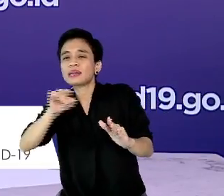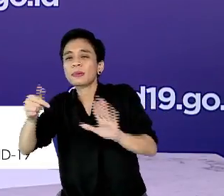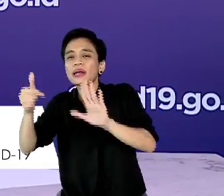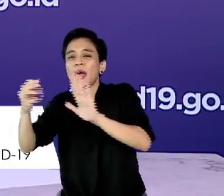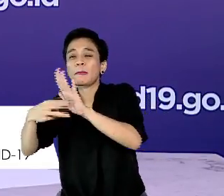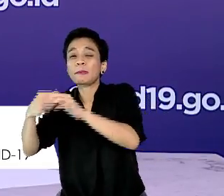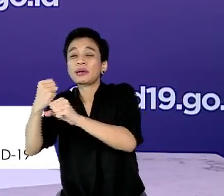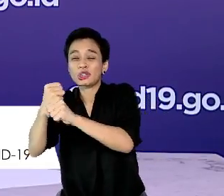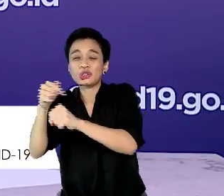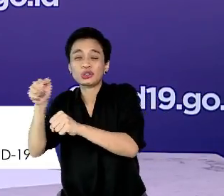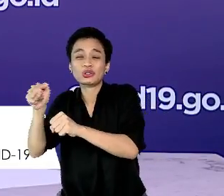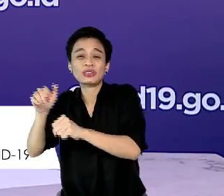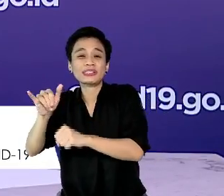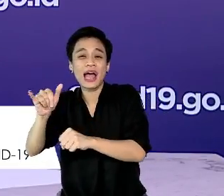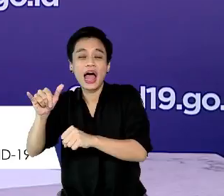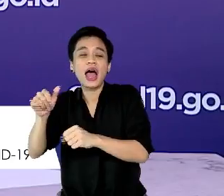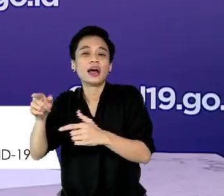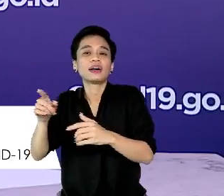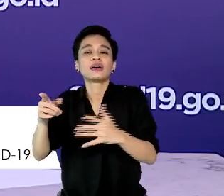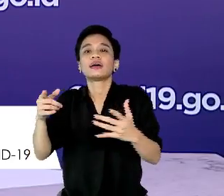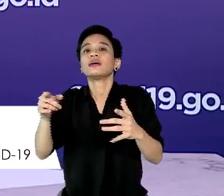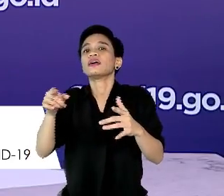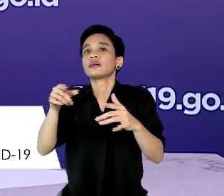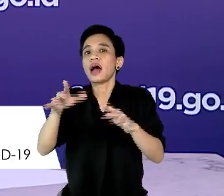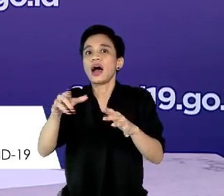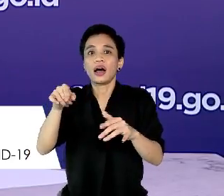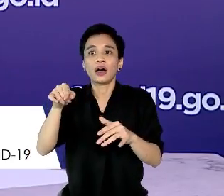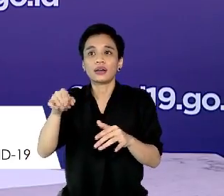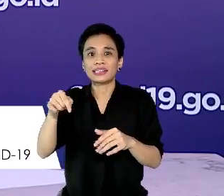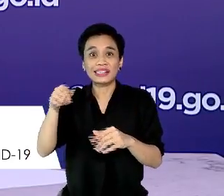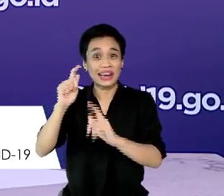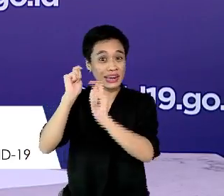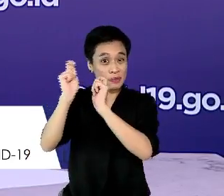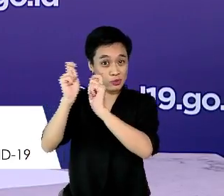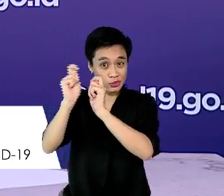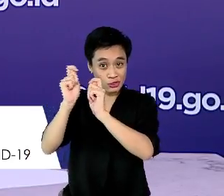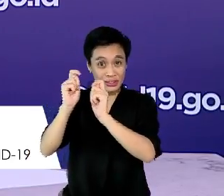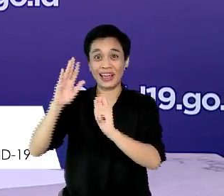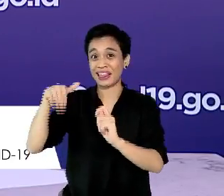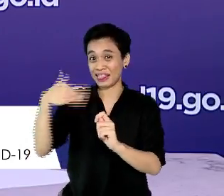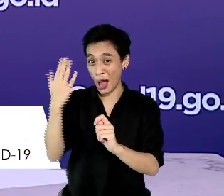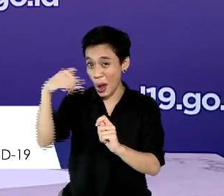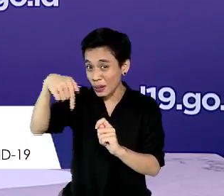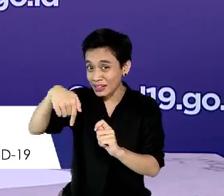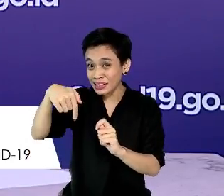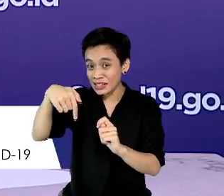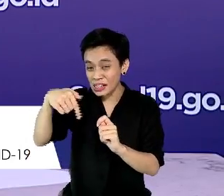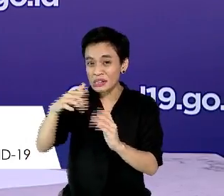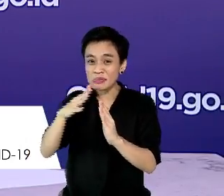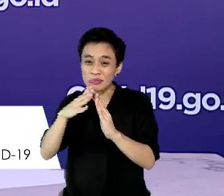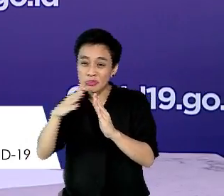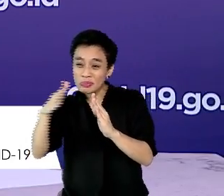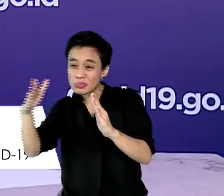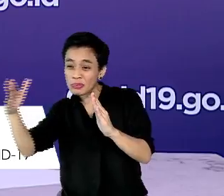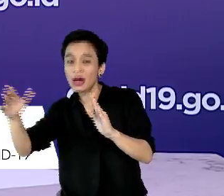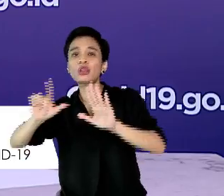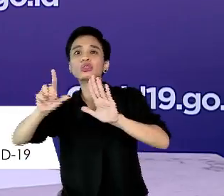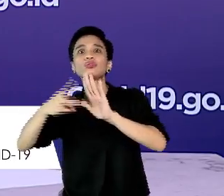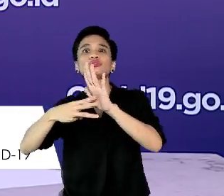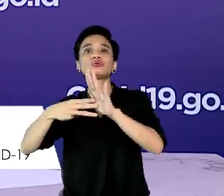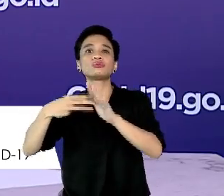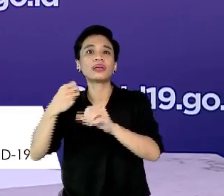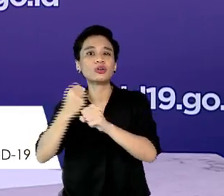adanya periode tambahan ini, bisa saja dampak dari periode Idul Fitri di tahun ini bertahan selama 7 sampai